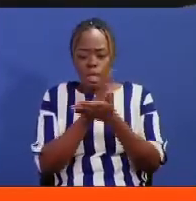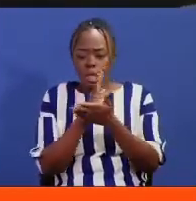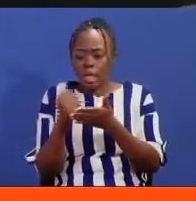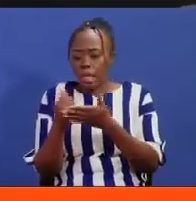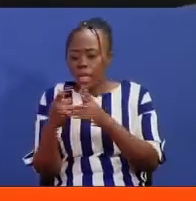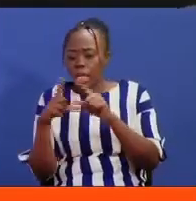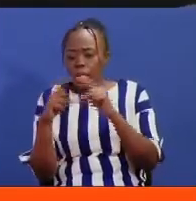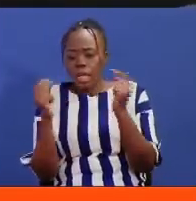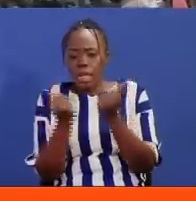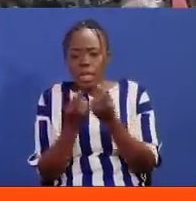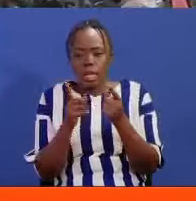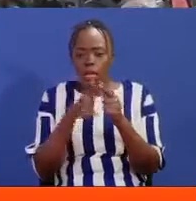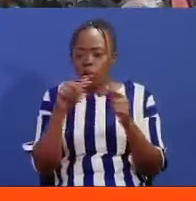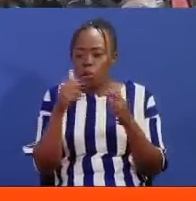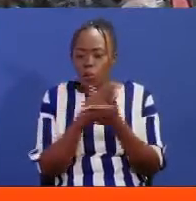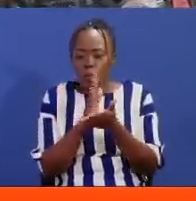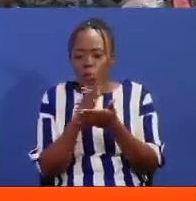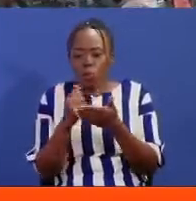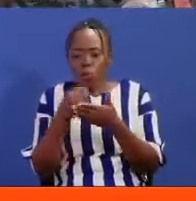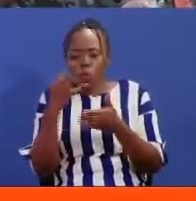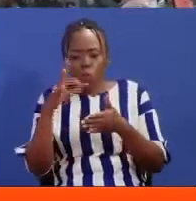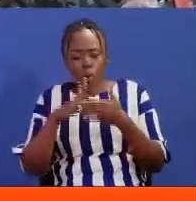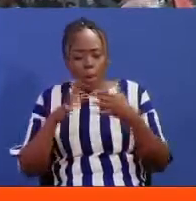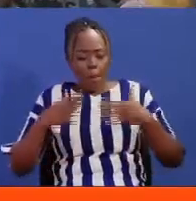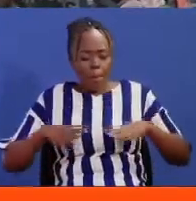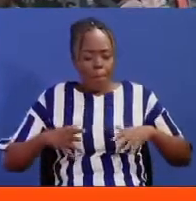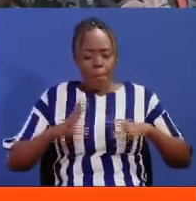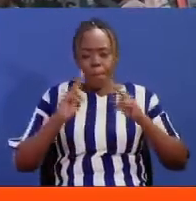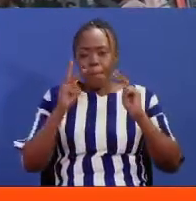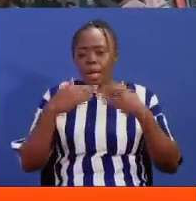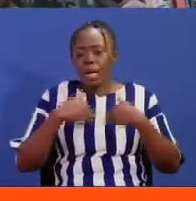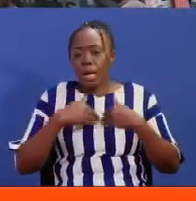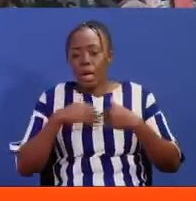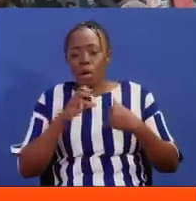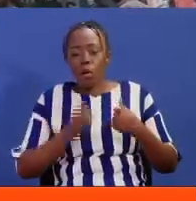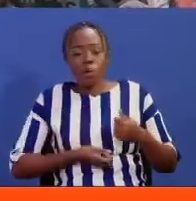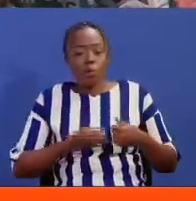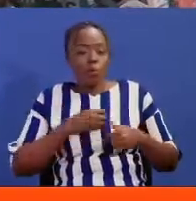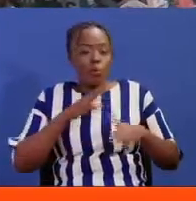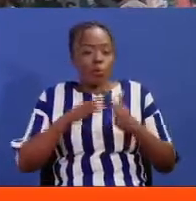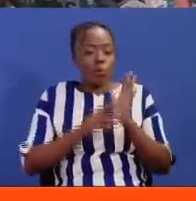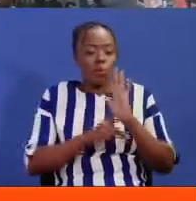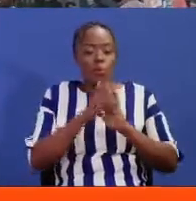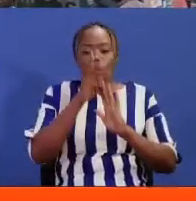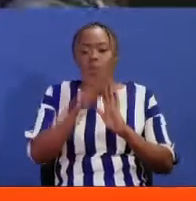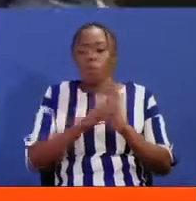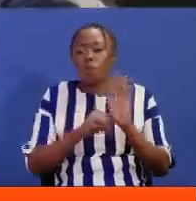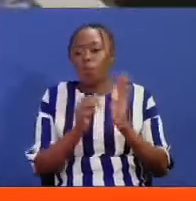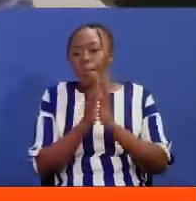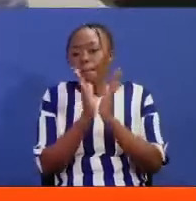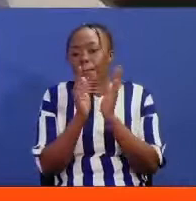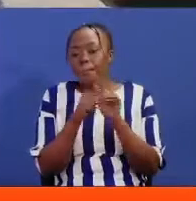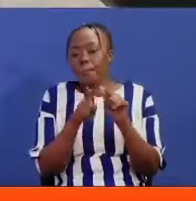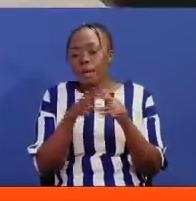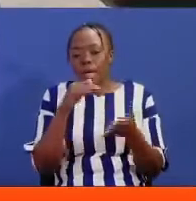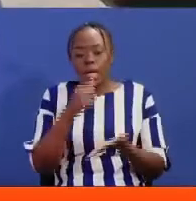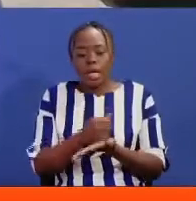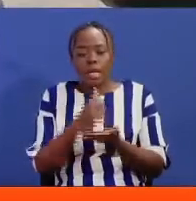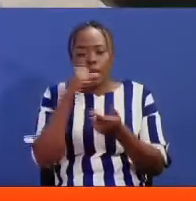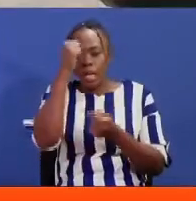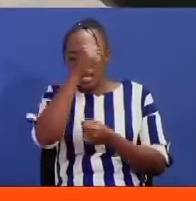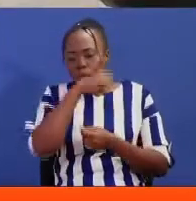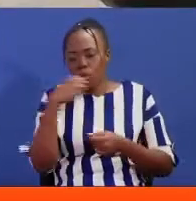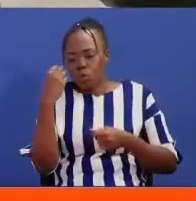globally. A section of ordinary Kenyans have the opinion that developed countries should do more to help African